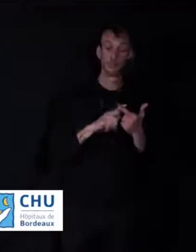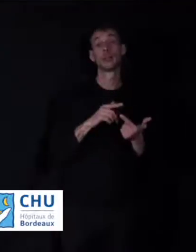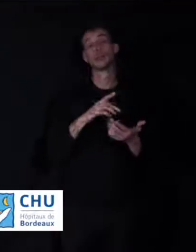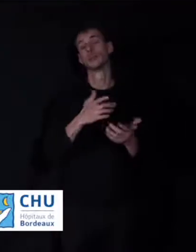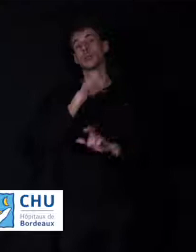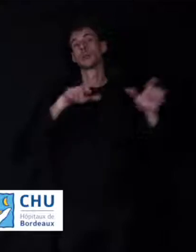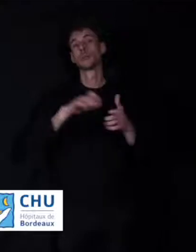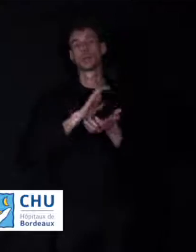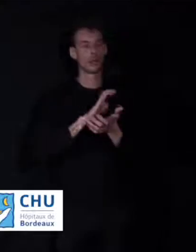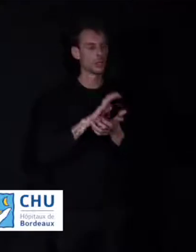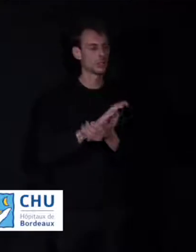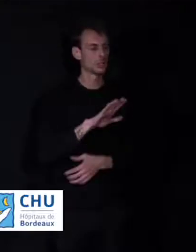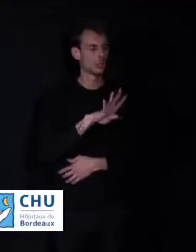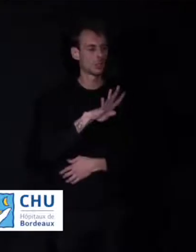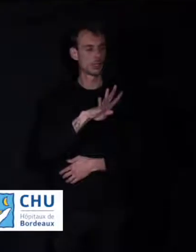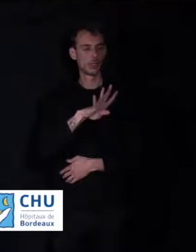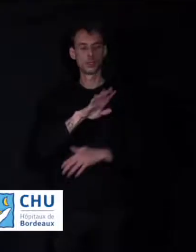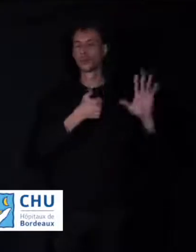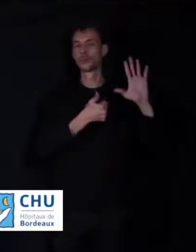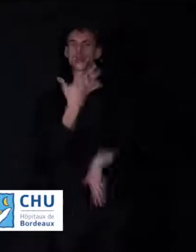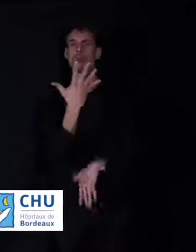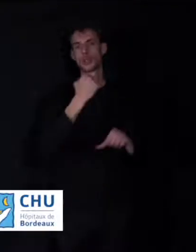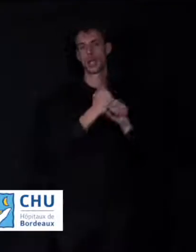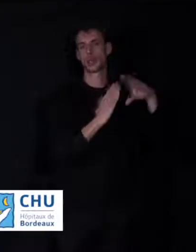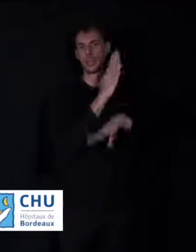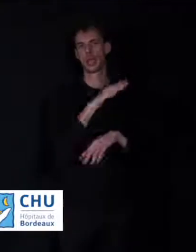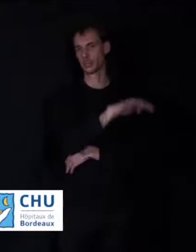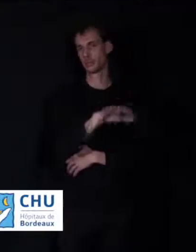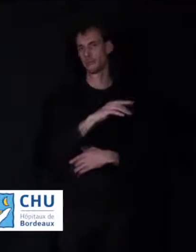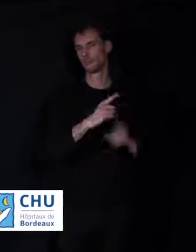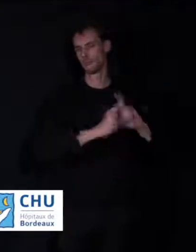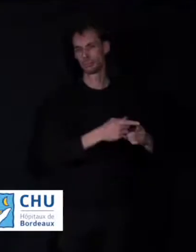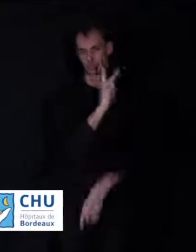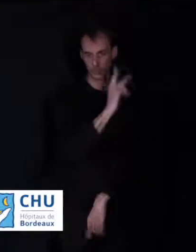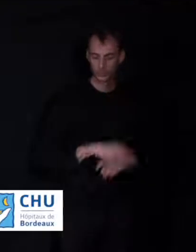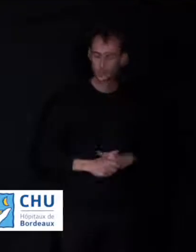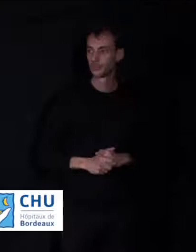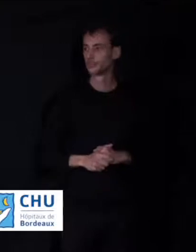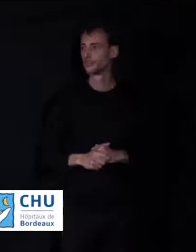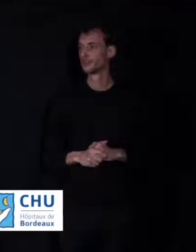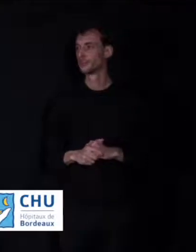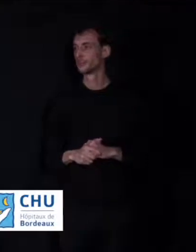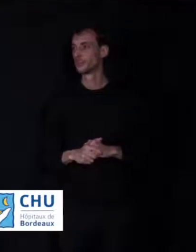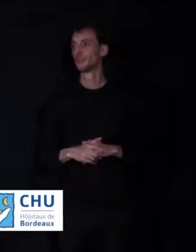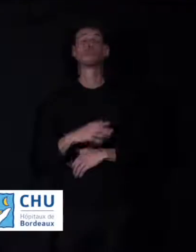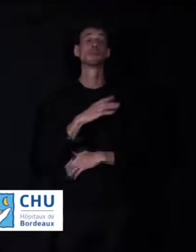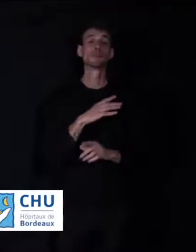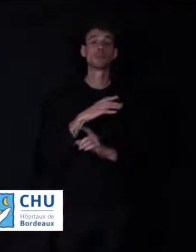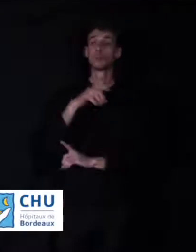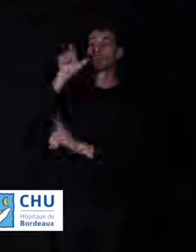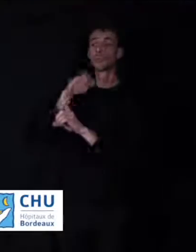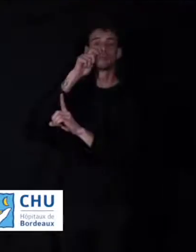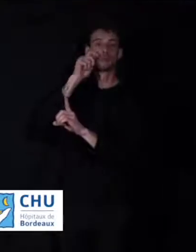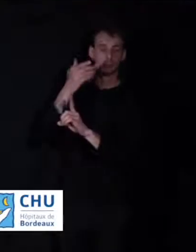qui est donc une éminente virologue française, qui est très impliquée actuellement dans les questions de vaccins Covid,